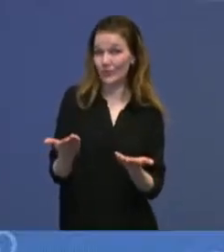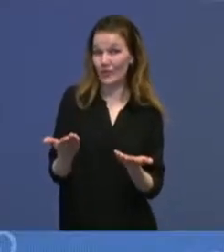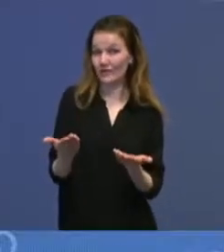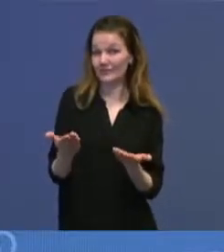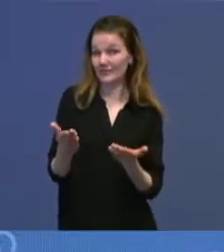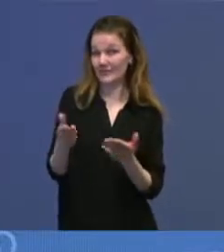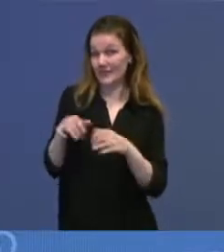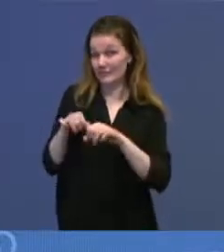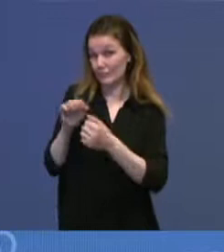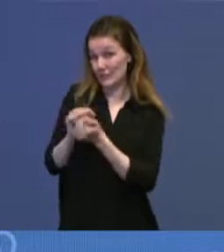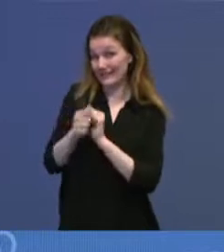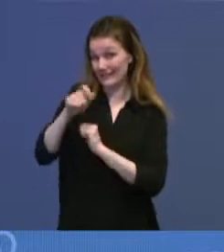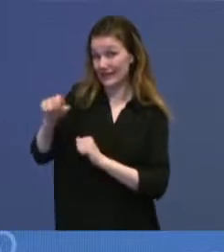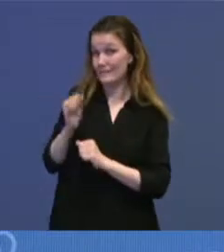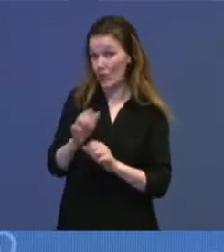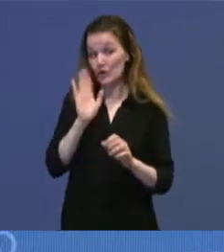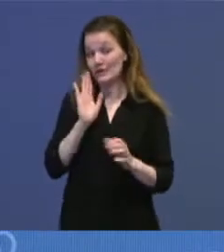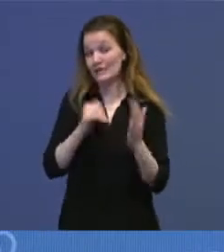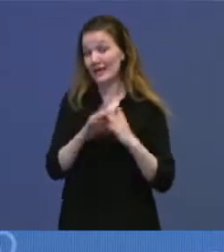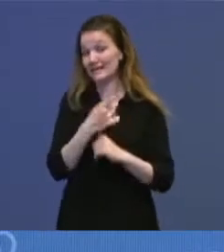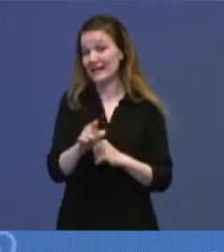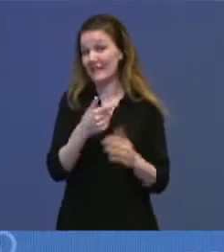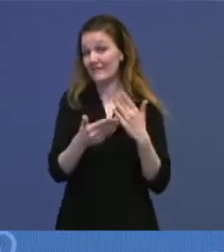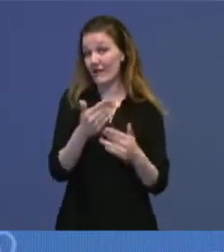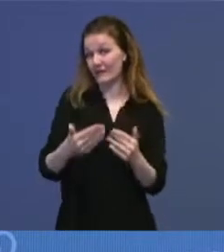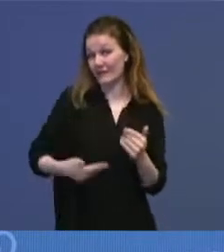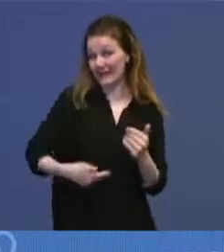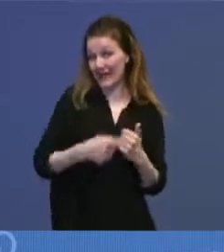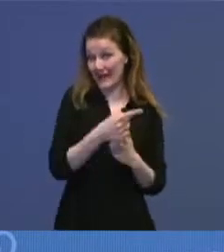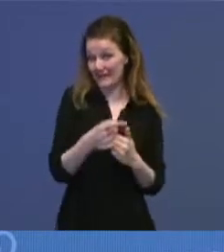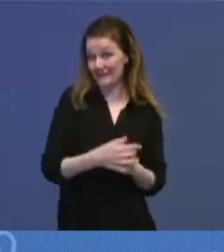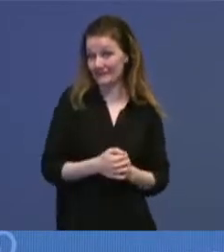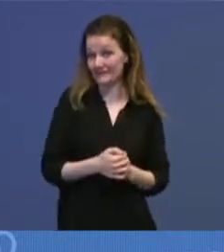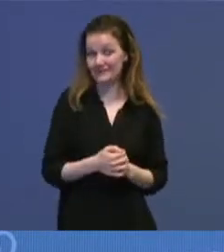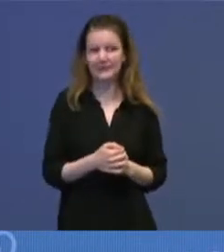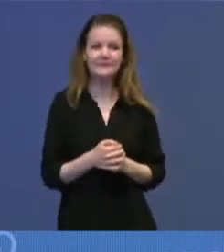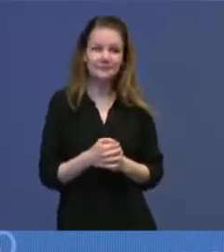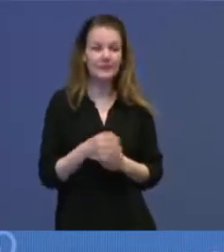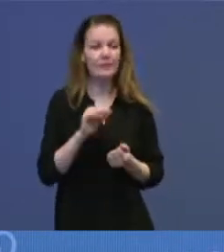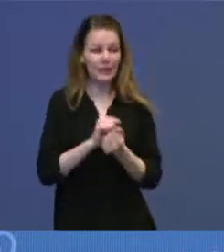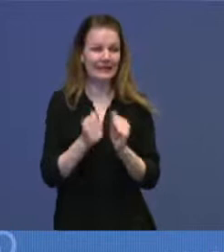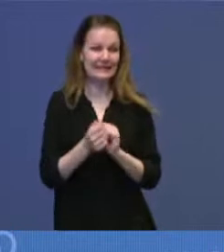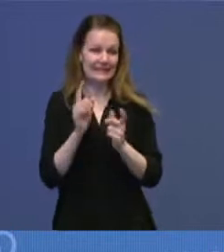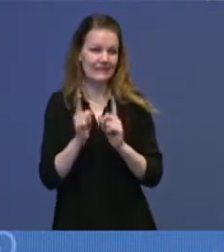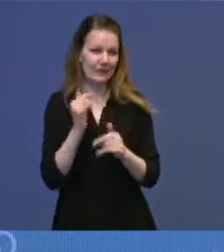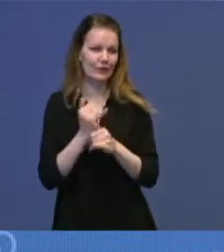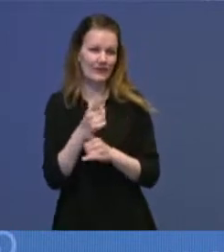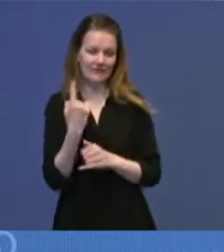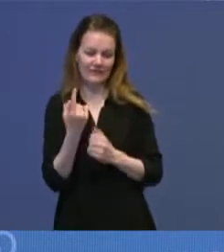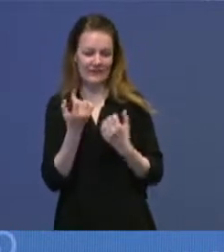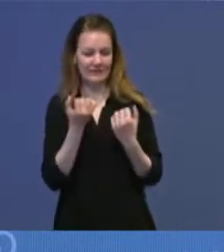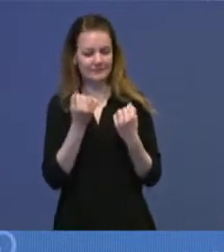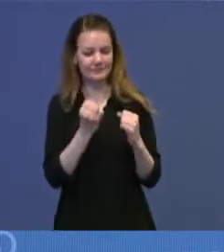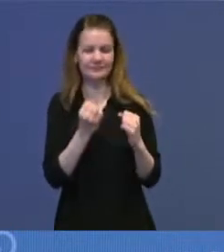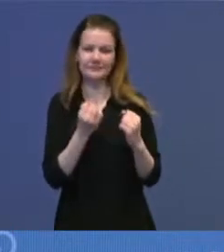fagmilitære? Det er til syvende og sist så er det et politisk valg hvordan vi skal satse på de